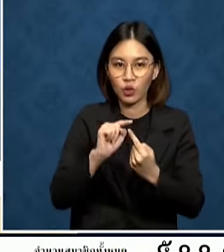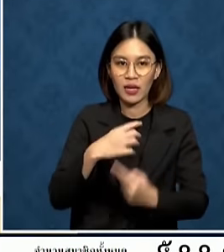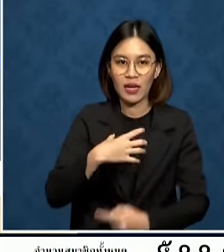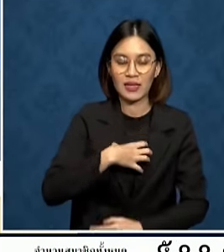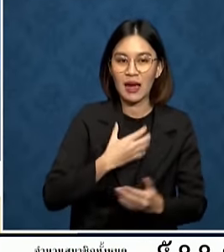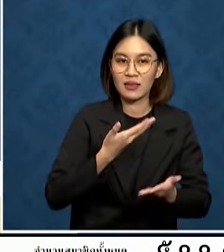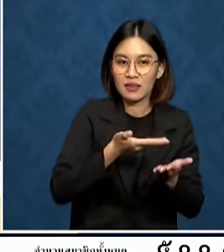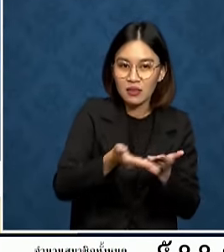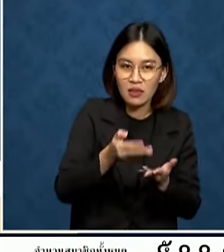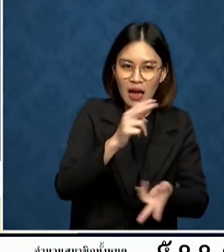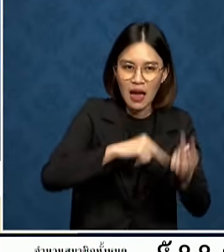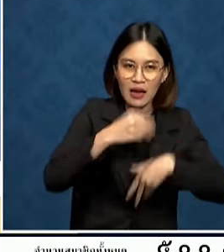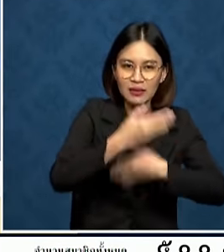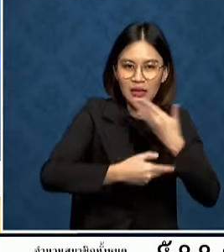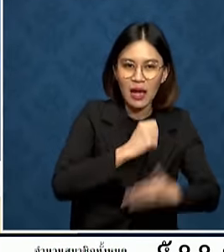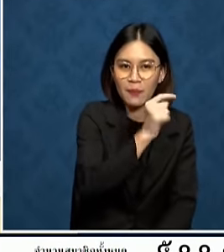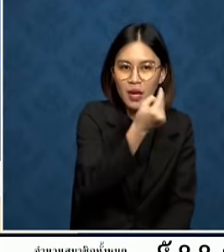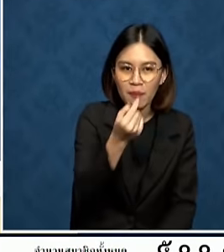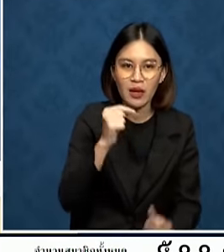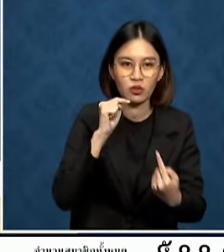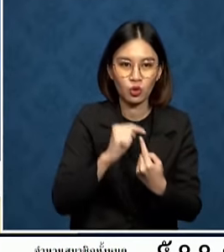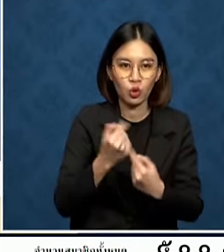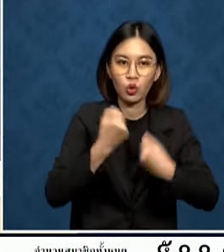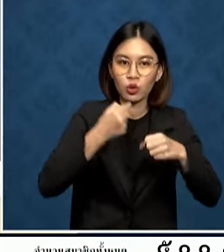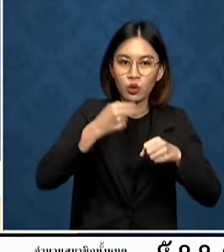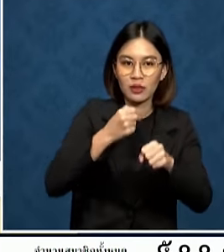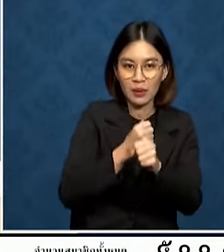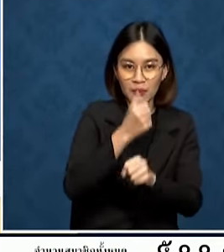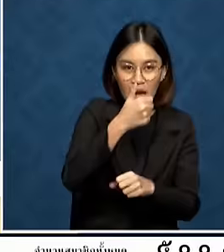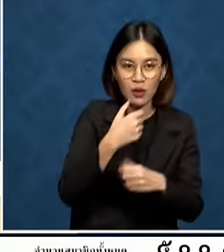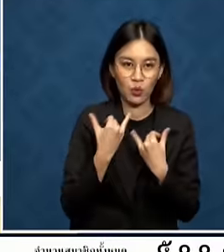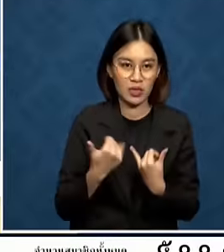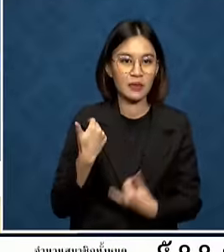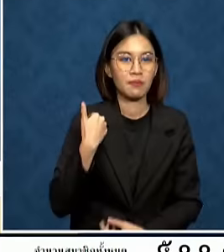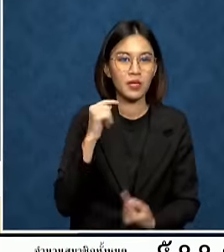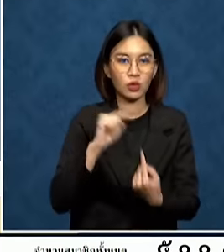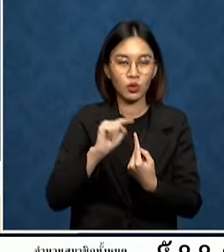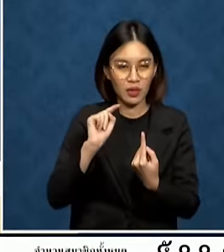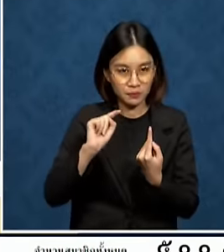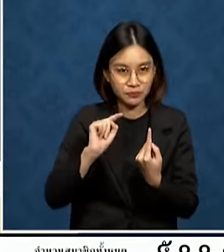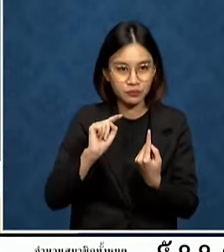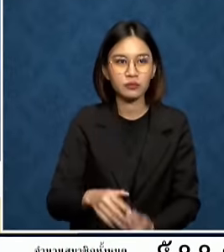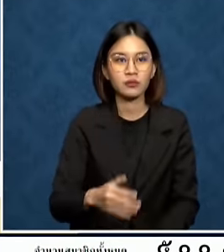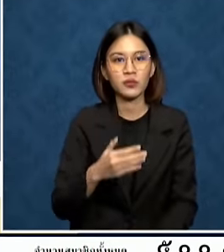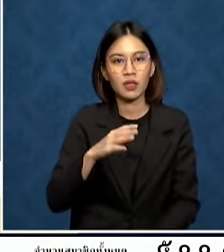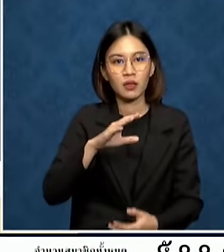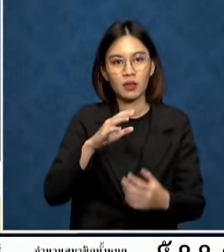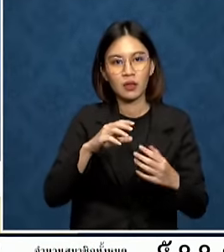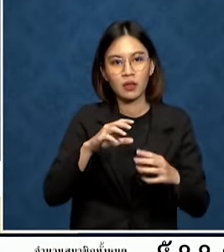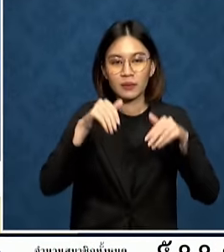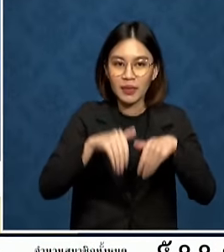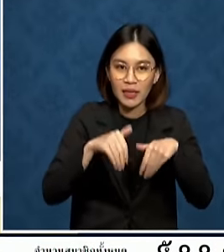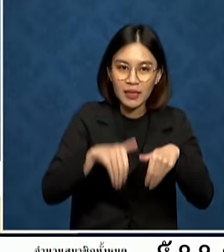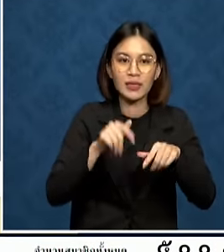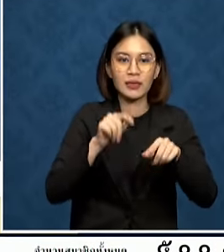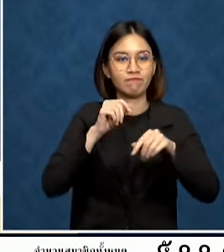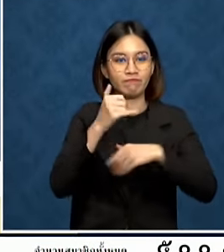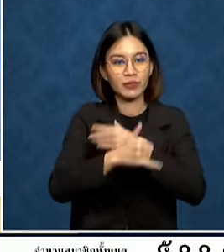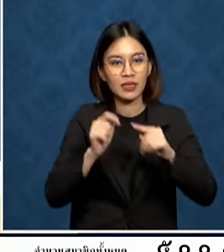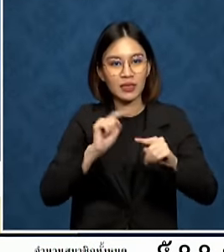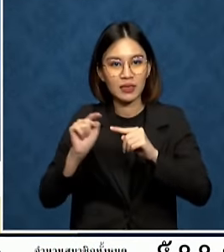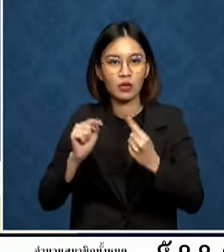เราสามารถหาตลาดใหม่ๆให้รถยนต์สันดาบได้วันนี้ยังมีนะครับเช่นตะวันออกกลางแอฟริกาใต้ออสเตรเลียรัฐบาล